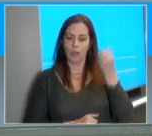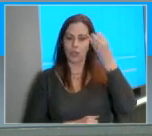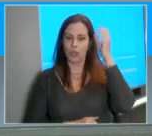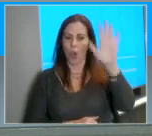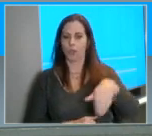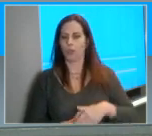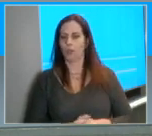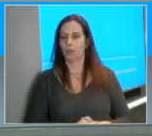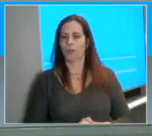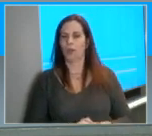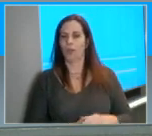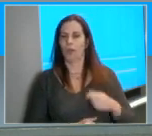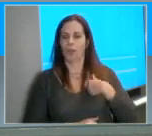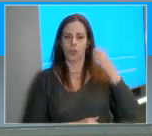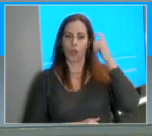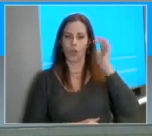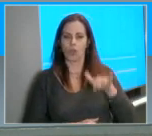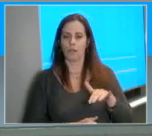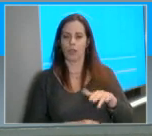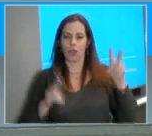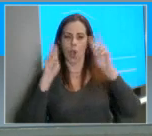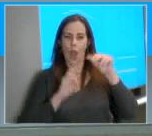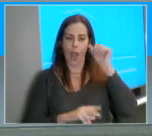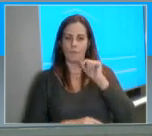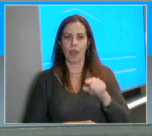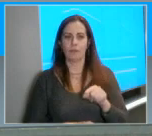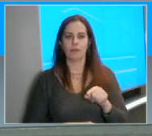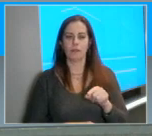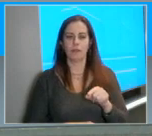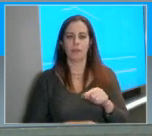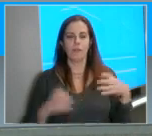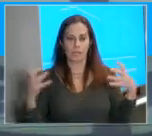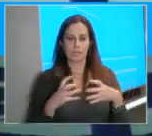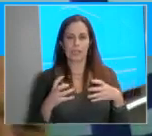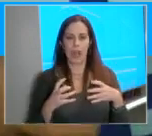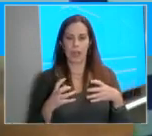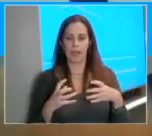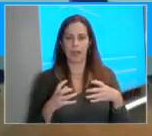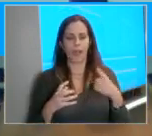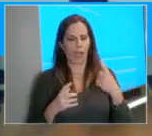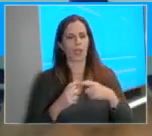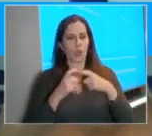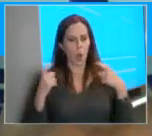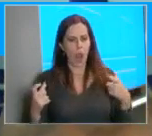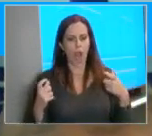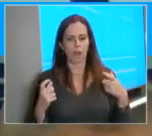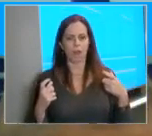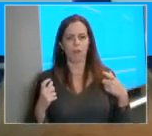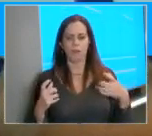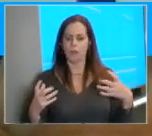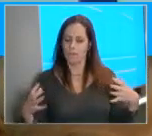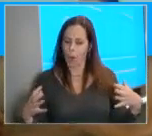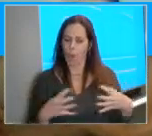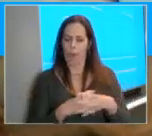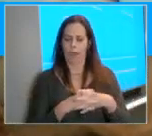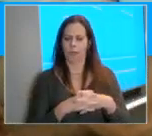שטויות. אני חושב שכחול לבן היא סיעה אחת גדולה, מפלגה גדולה,